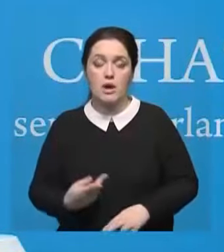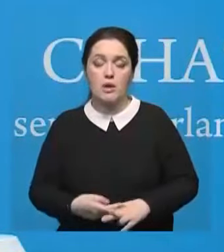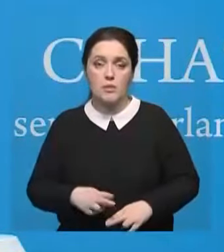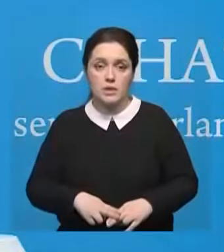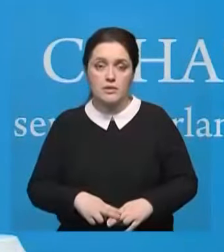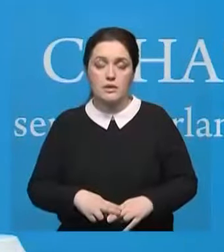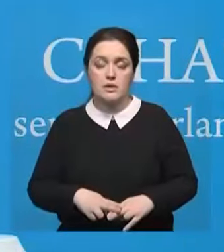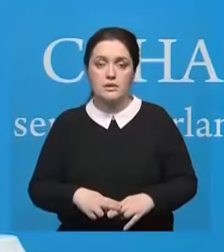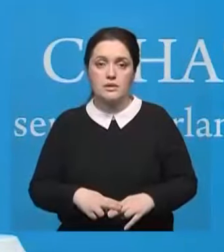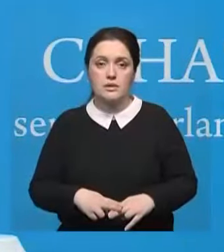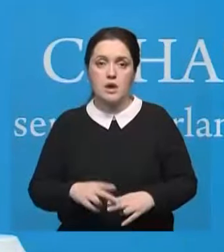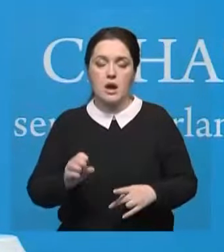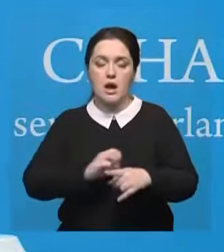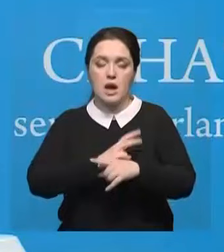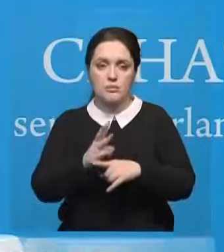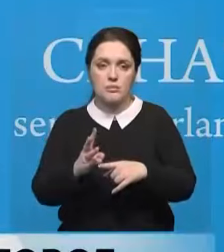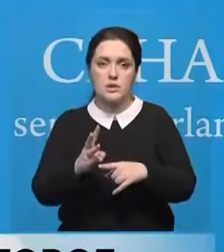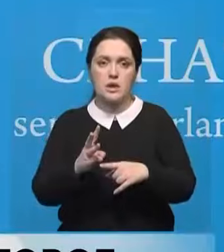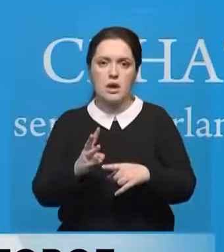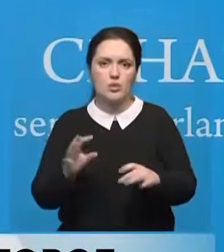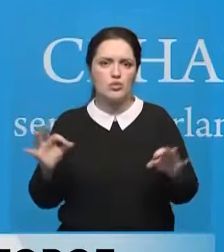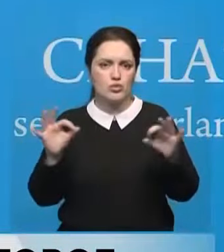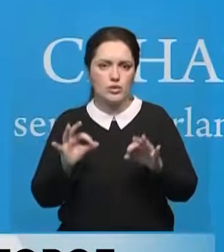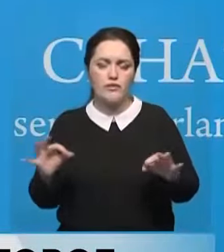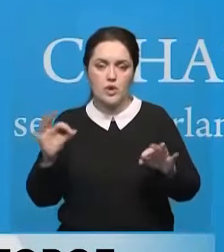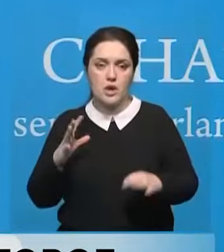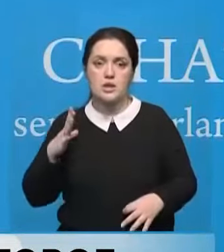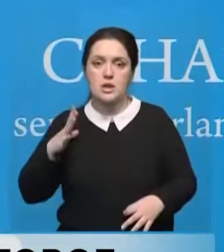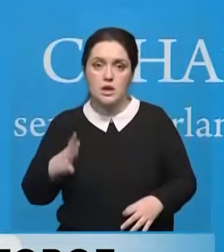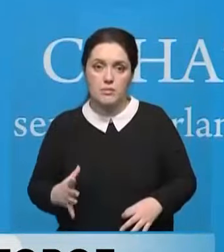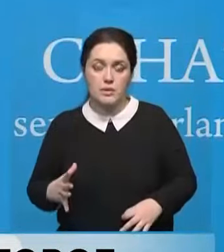чтобы обеспечить нулевую терпимость,